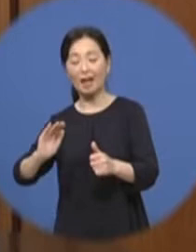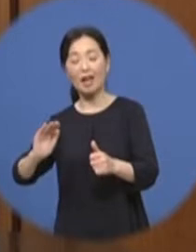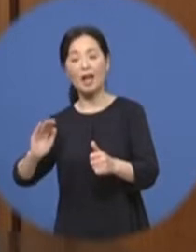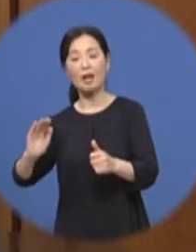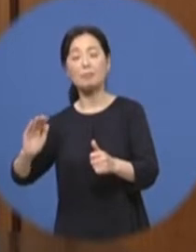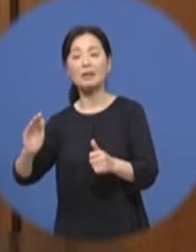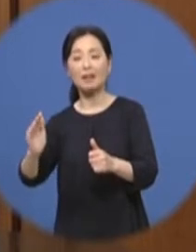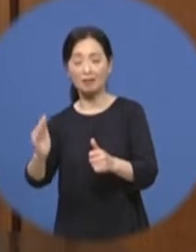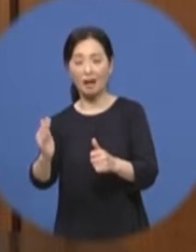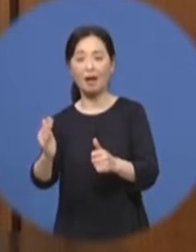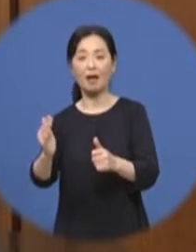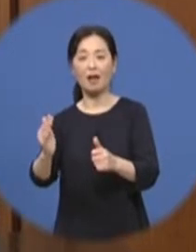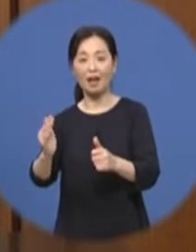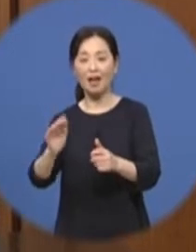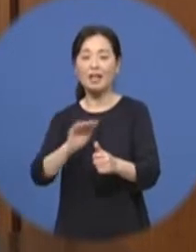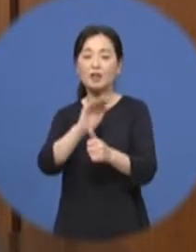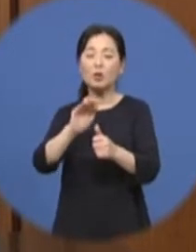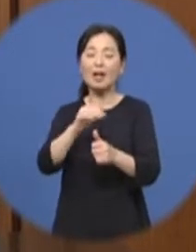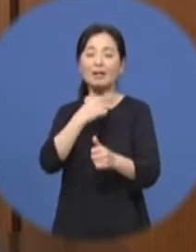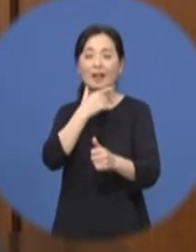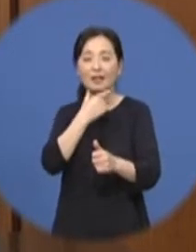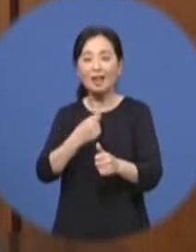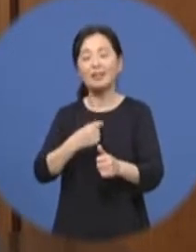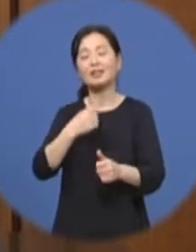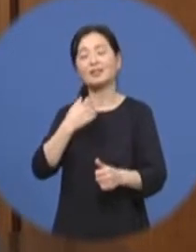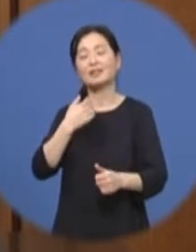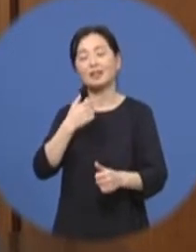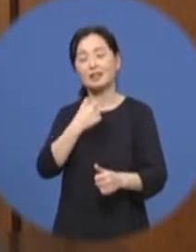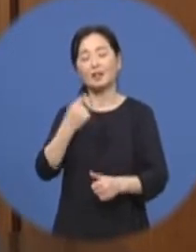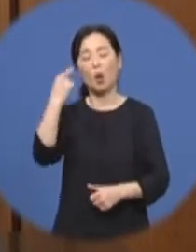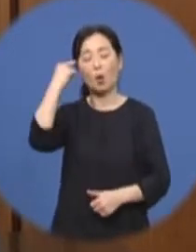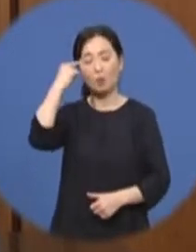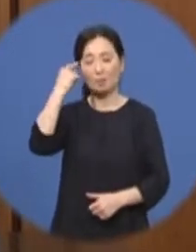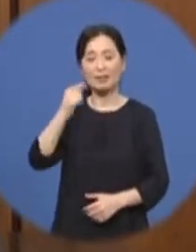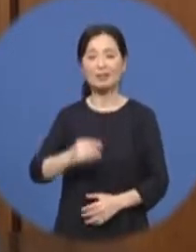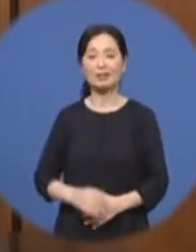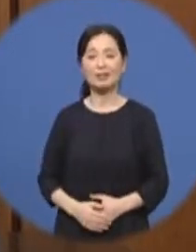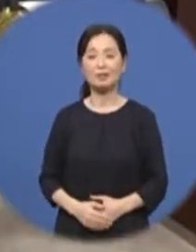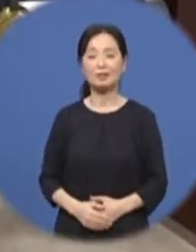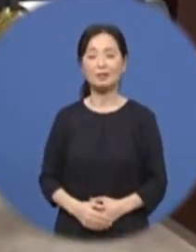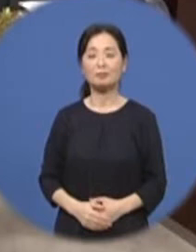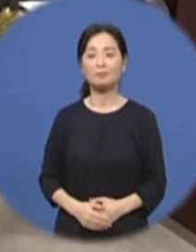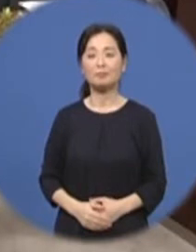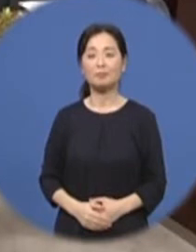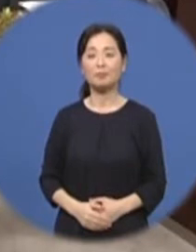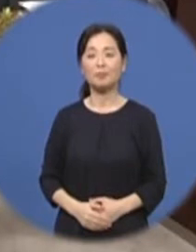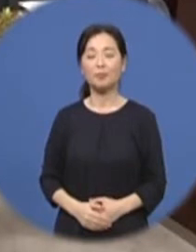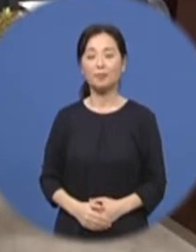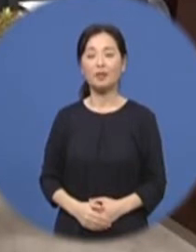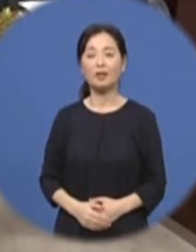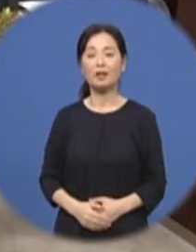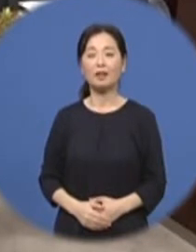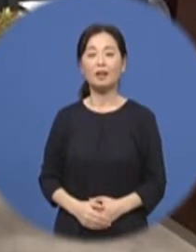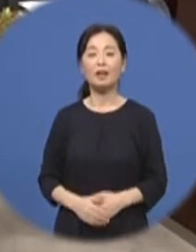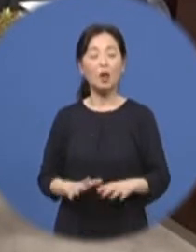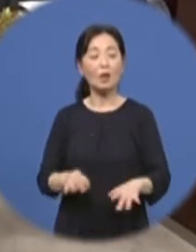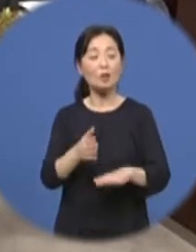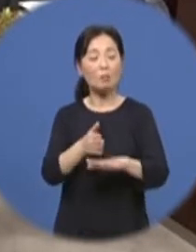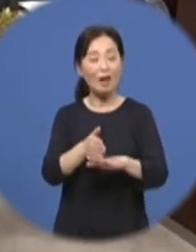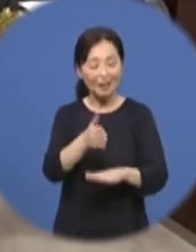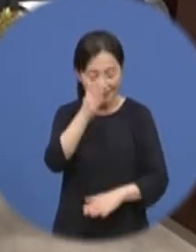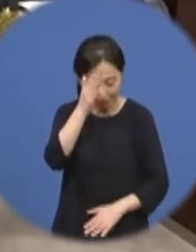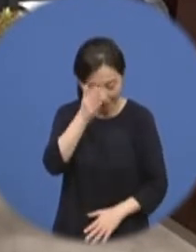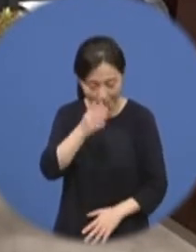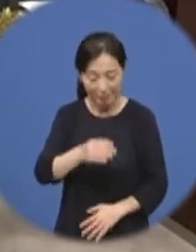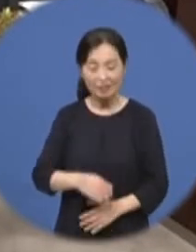で作り上げていければ嬉しいなと、そのように思っております。 お忙しいところ本当にありがとうございました